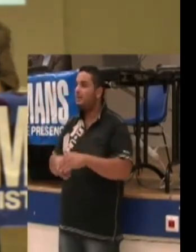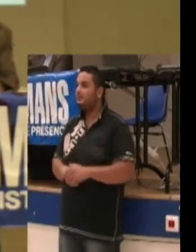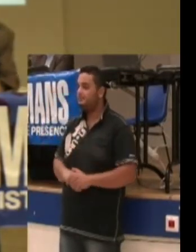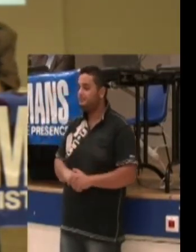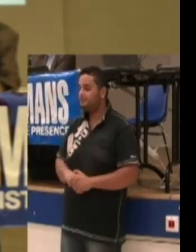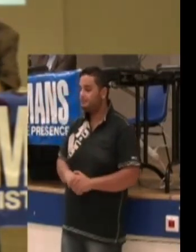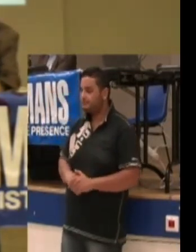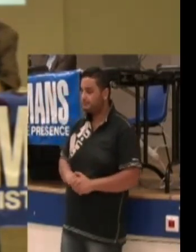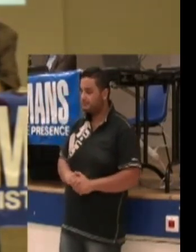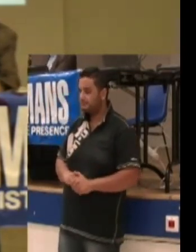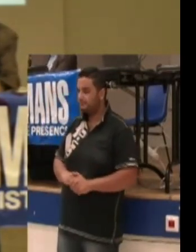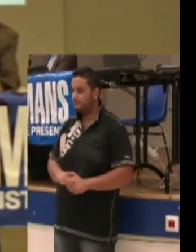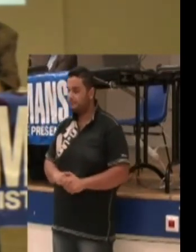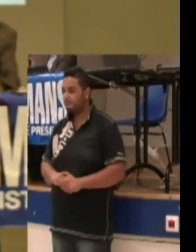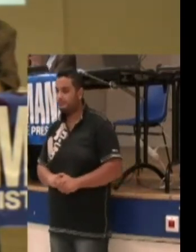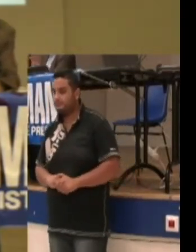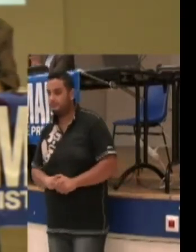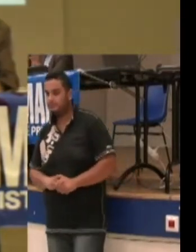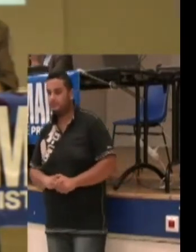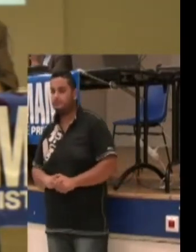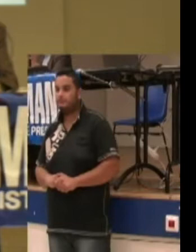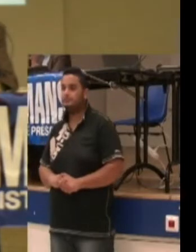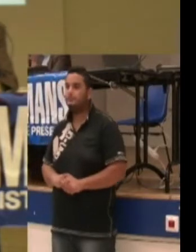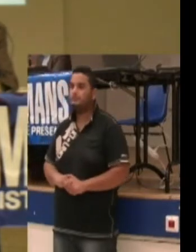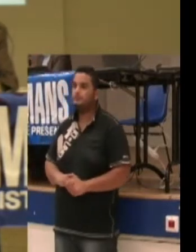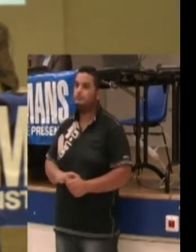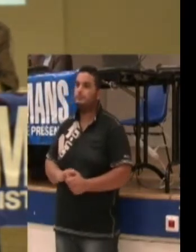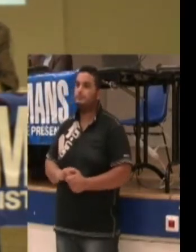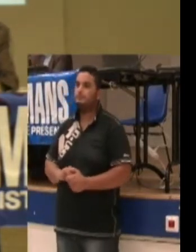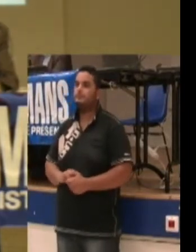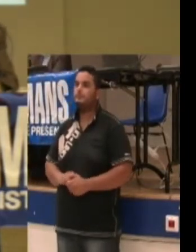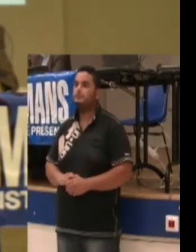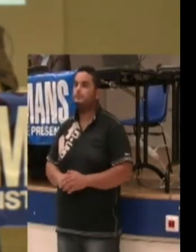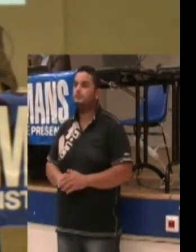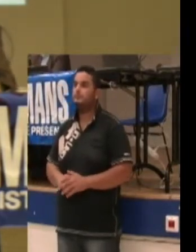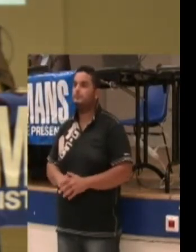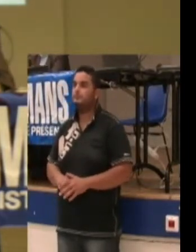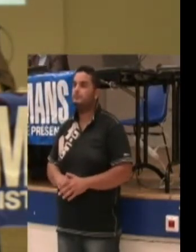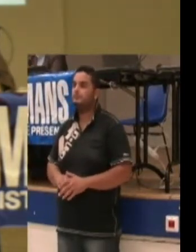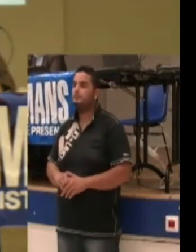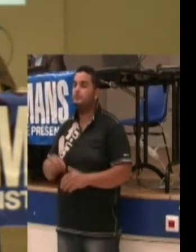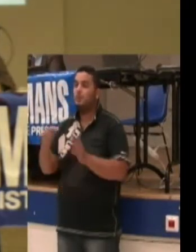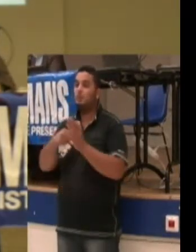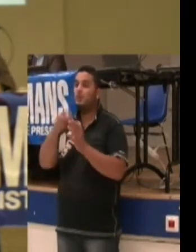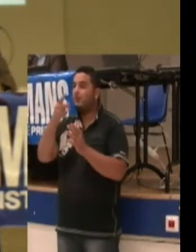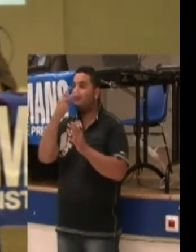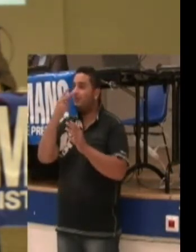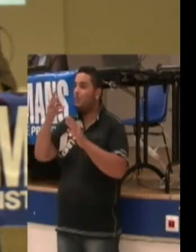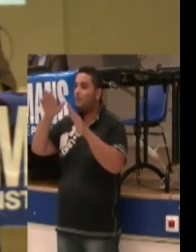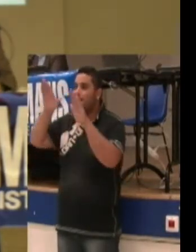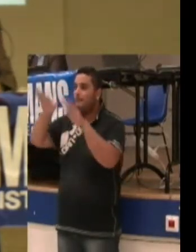nakira unnat, c'est-à-dire que les gens n'aiment pas. Instinctivement, la nature humaine, elle n'aime pas ça. Quand tu vois le munkar,